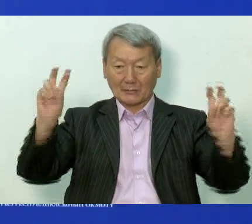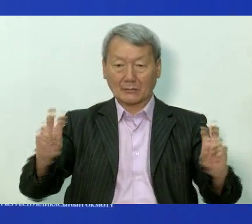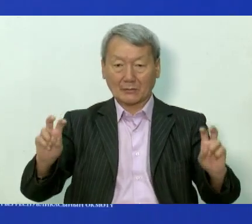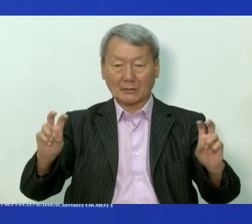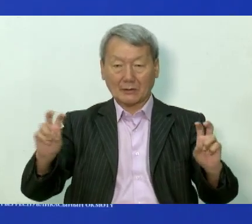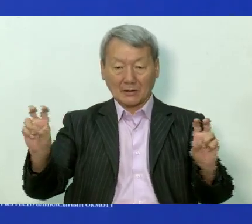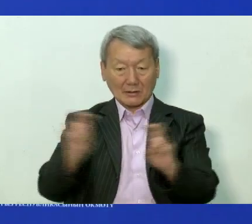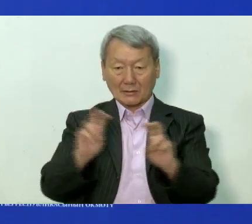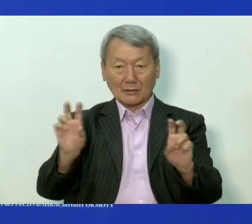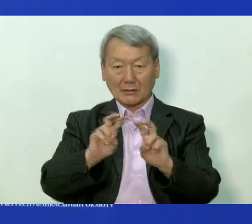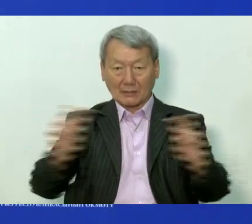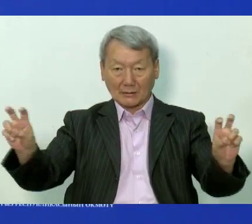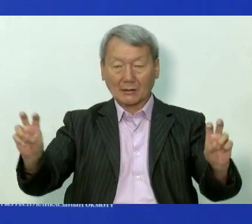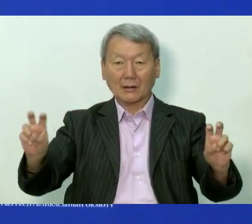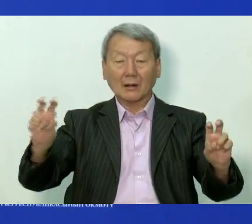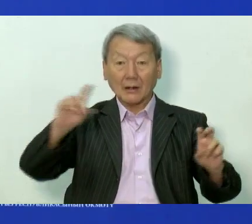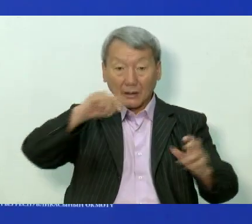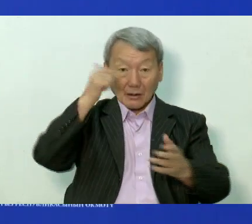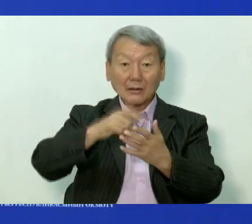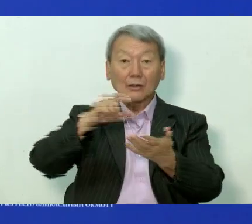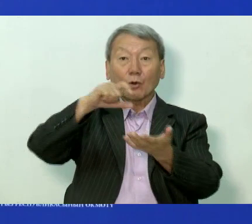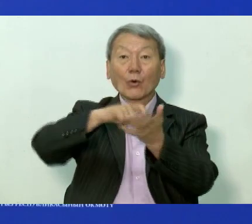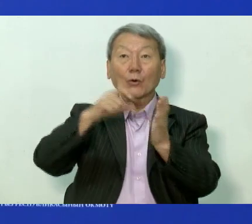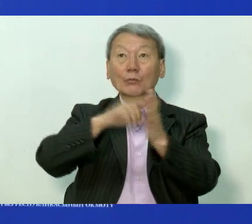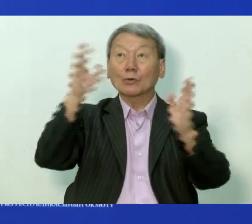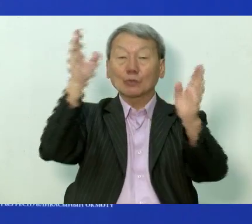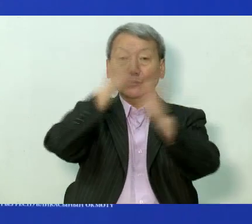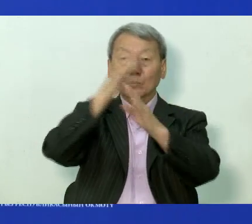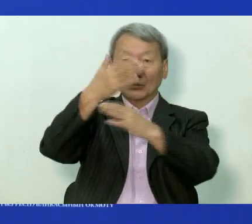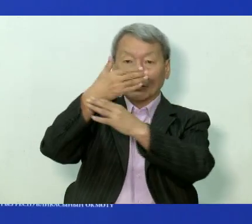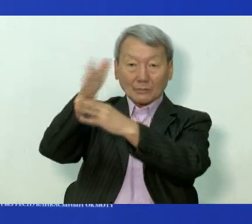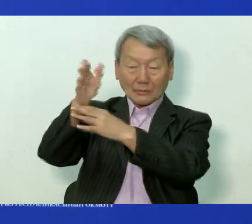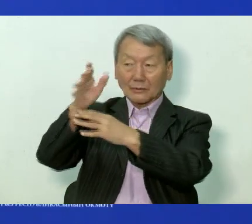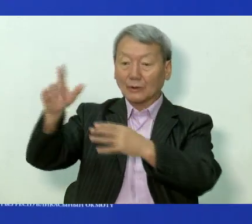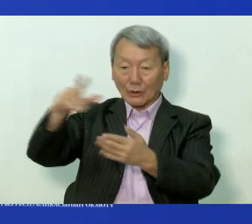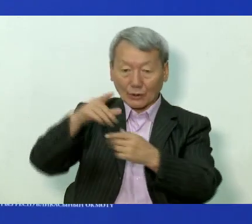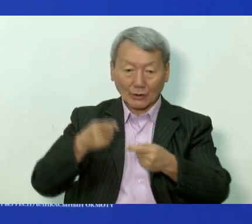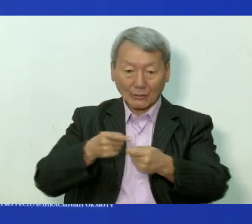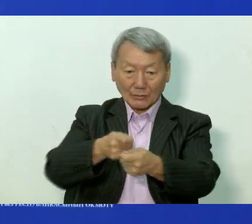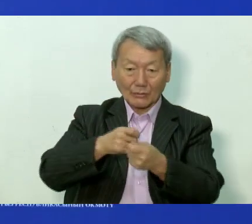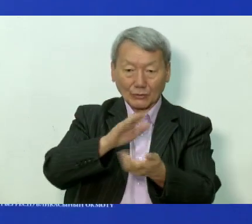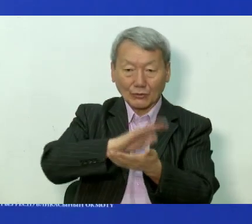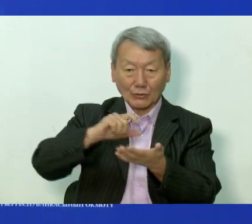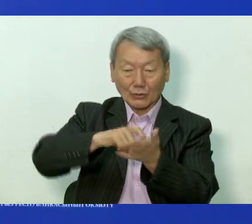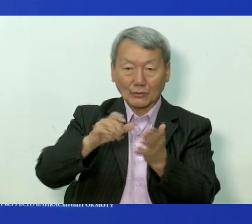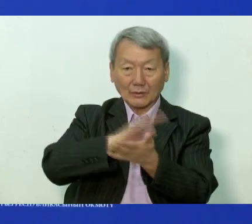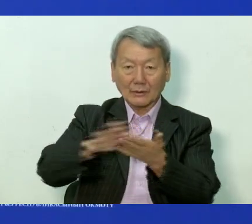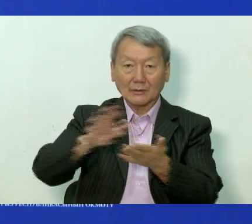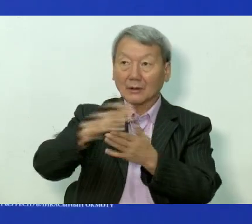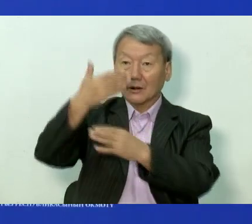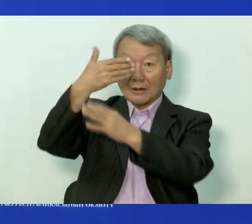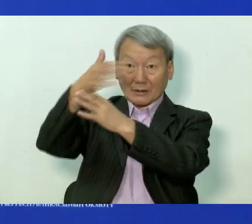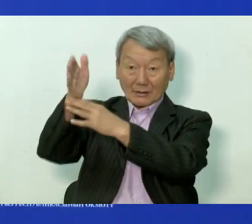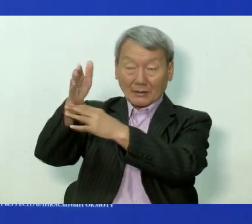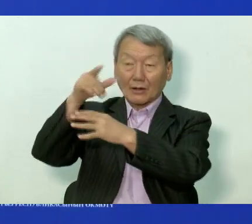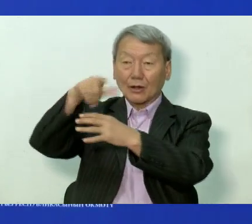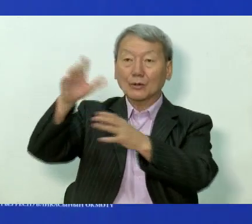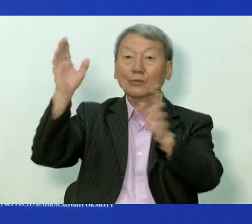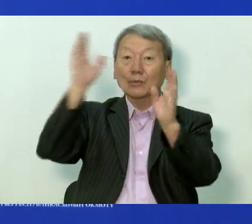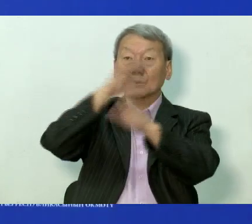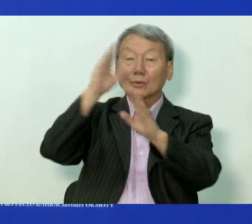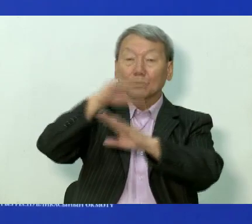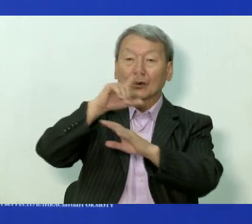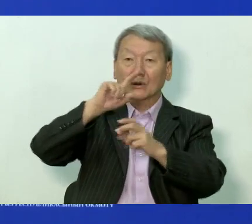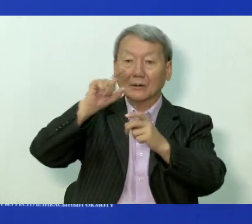самое важное – это проветривание помещения с проведением влажной уборки. Открытые окна – это лучший способ